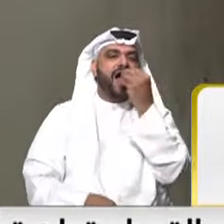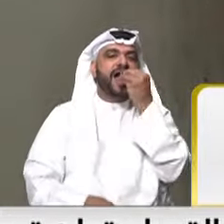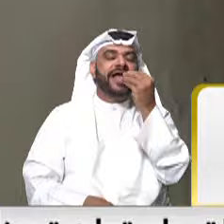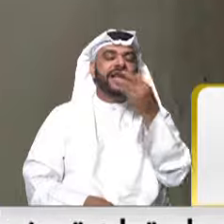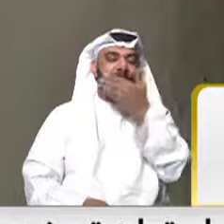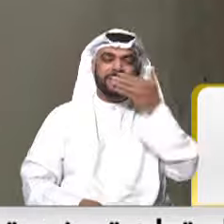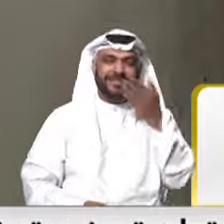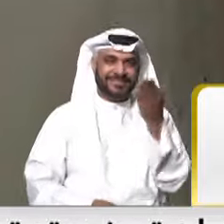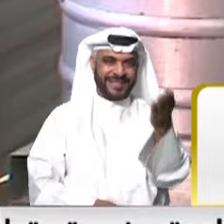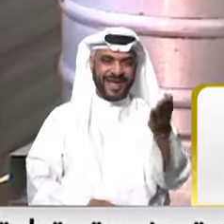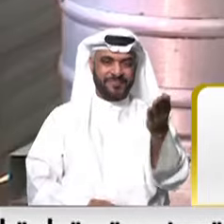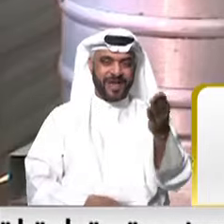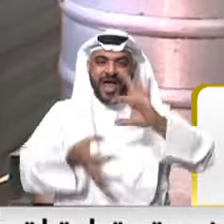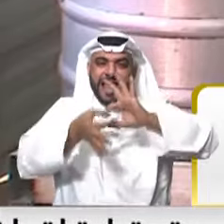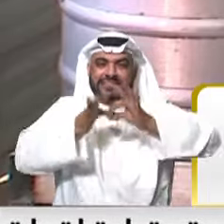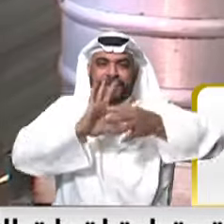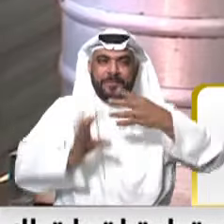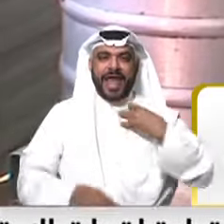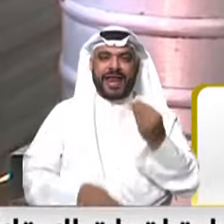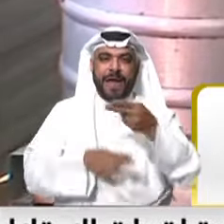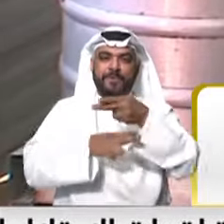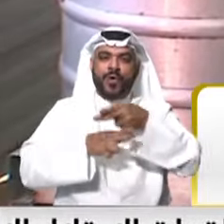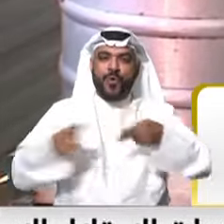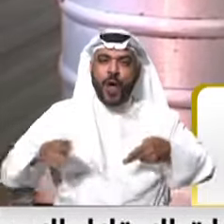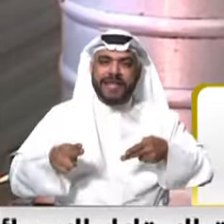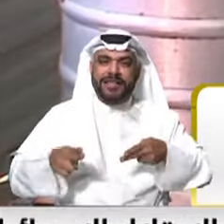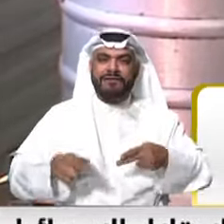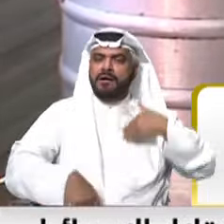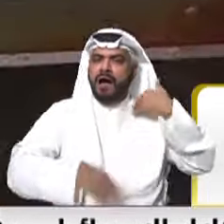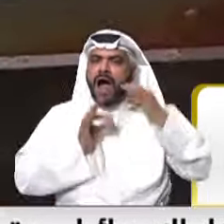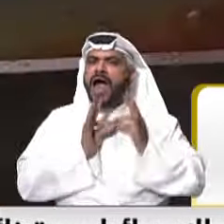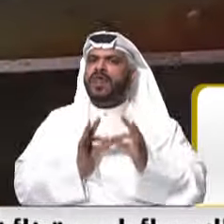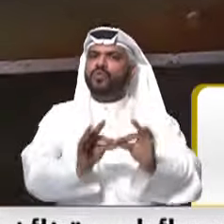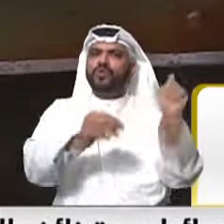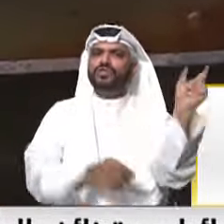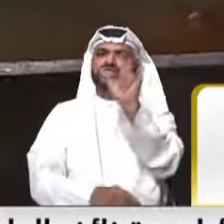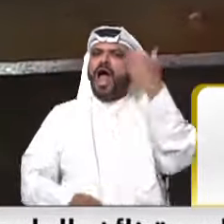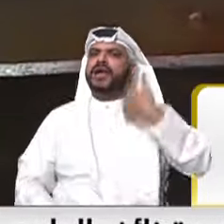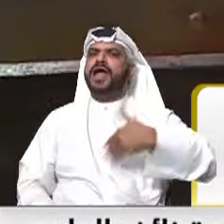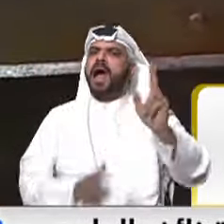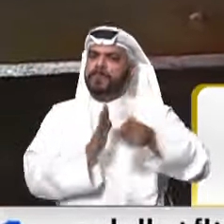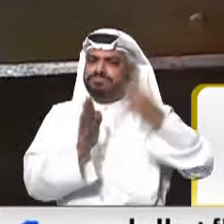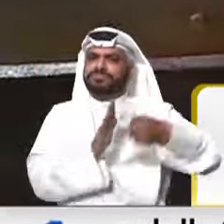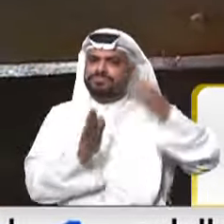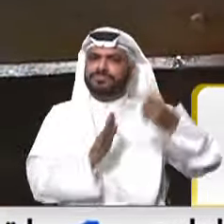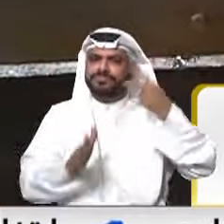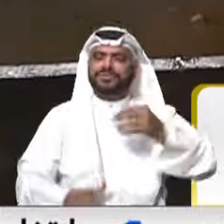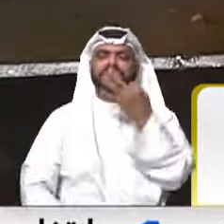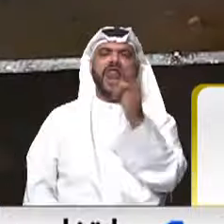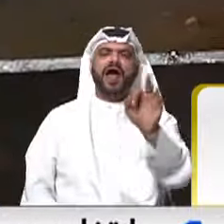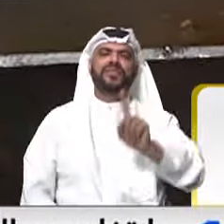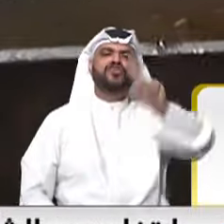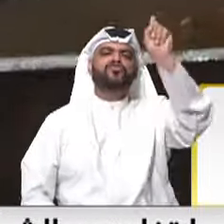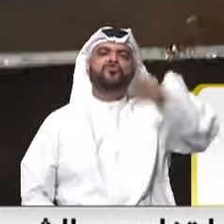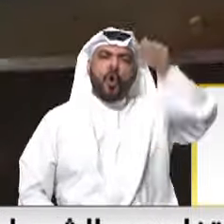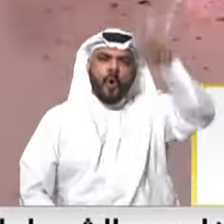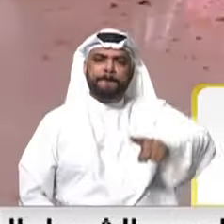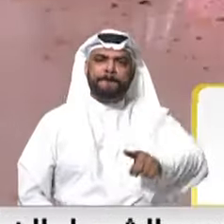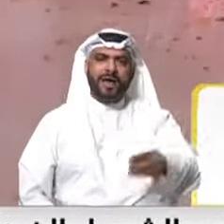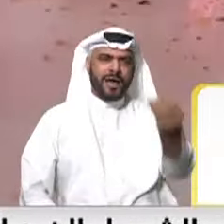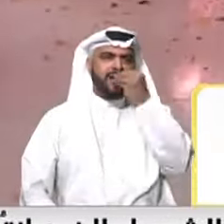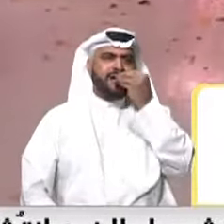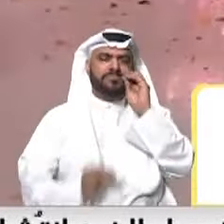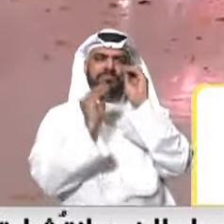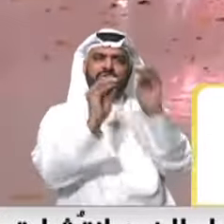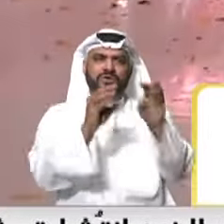الرحمة العالمية في دولة الكويت طوال الشهر الفضيل، والذي يعد من أهم وأكبر المشاريع